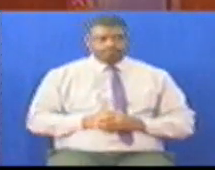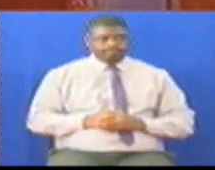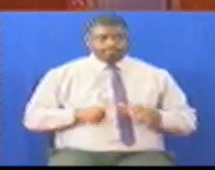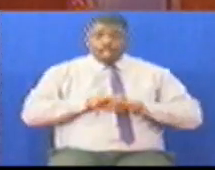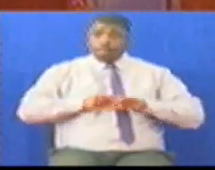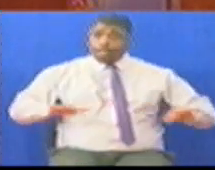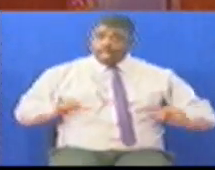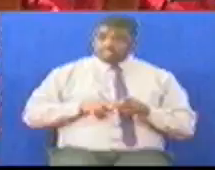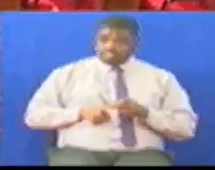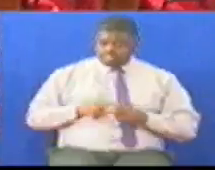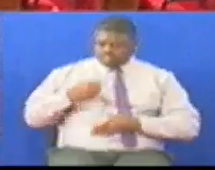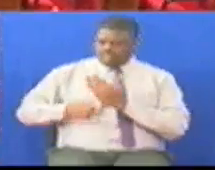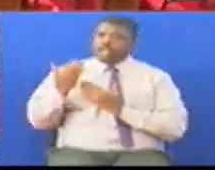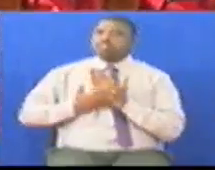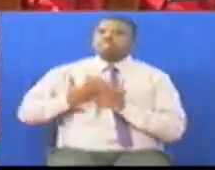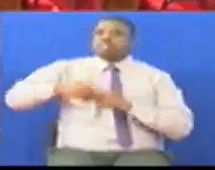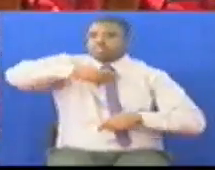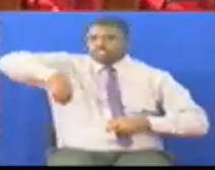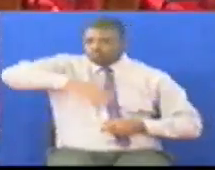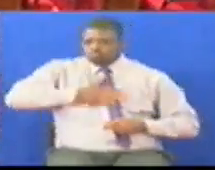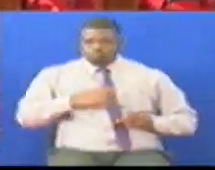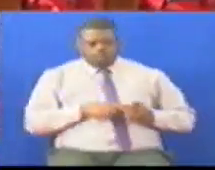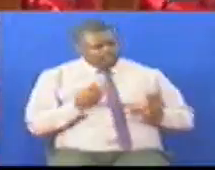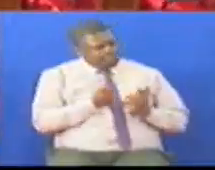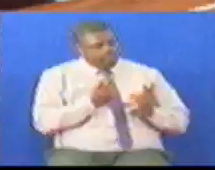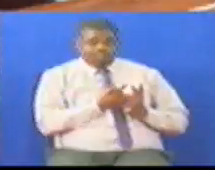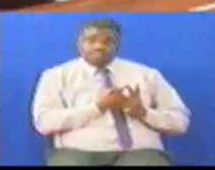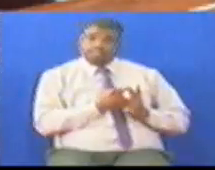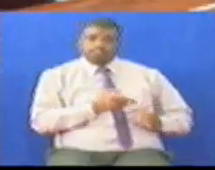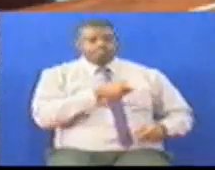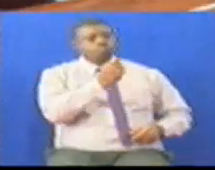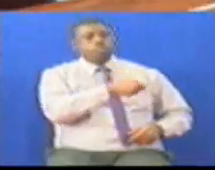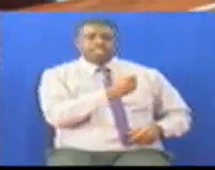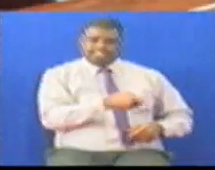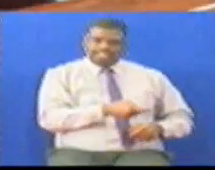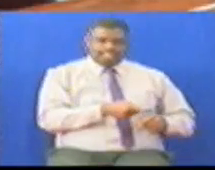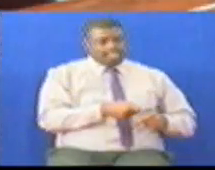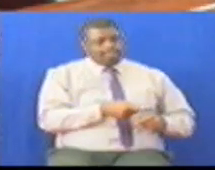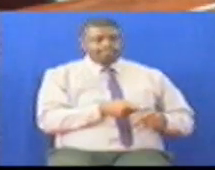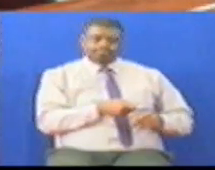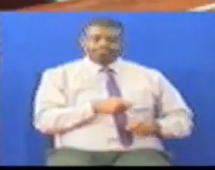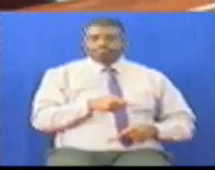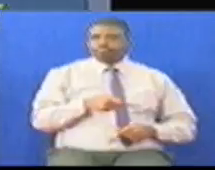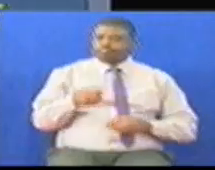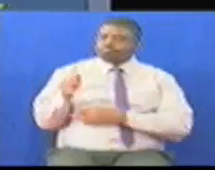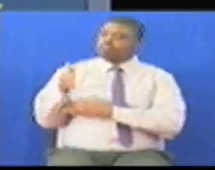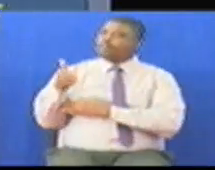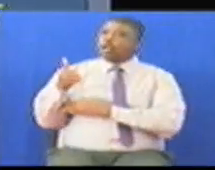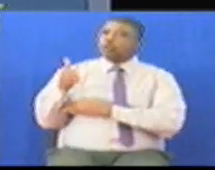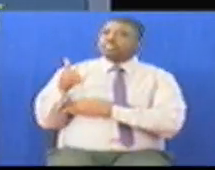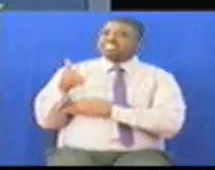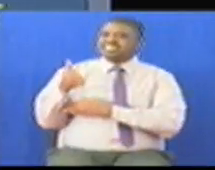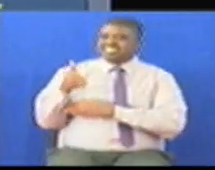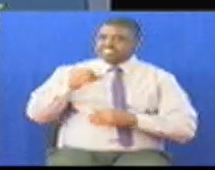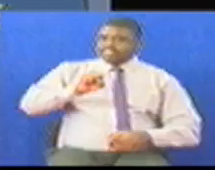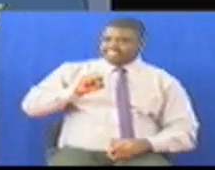amani na utulivu katika nchi yetu. Vile vile nampongeza Mheshimiwa Balozi Seif Ali Iddi, makamu wa pili wa rais wa Serikali ya